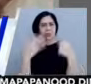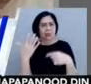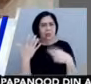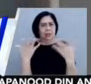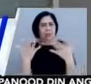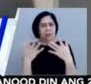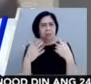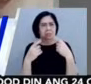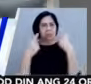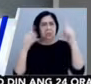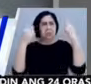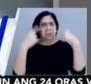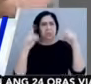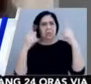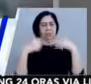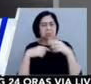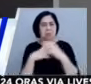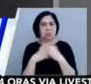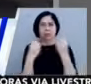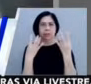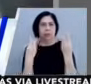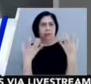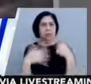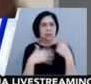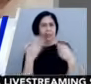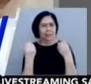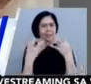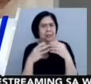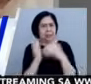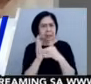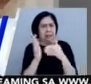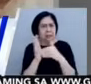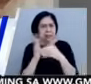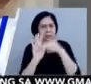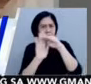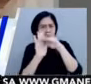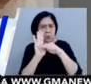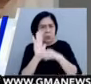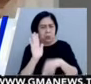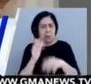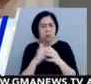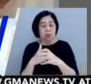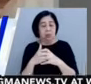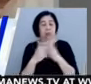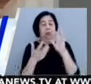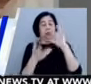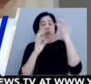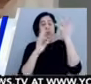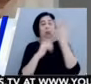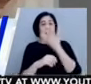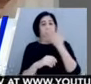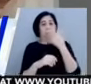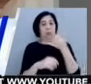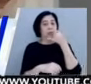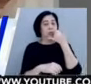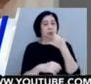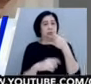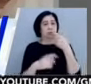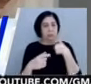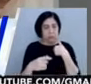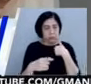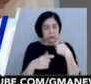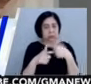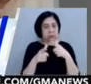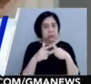kemi kemi ang dami-dami daw ang dami sunod-sunod mm naloka ano ko taos tumawag siya sa akin pagcheck niya